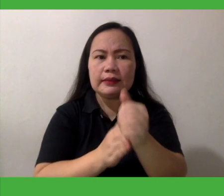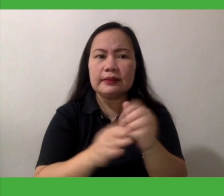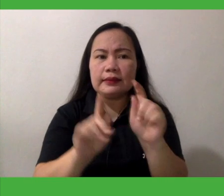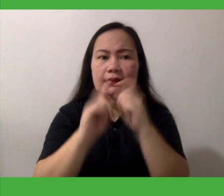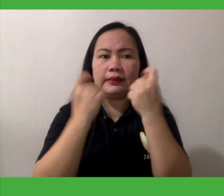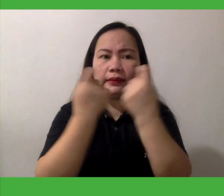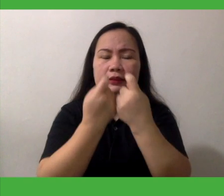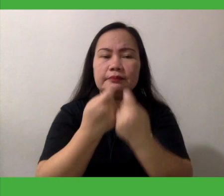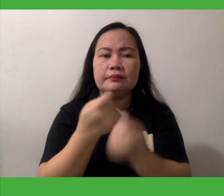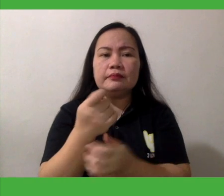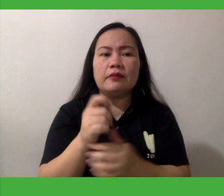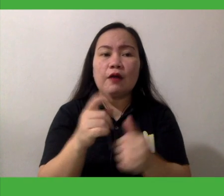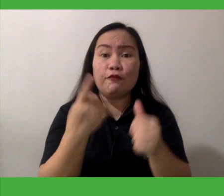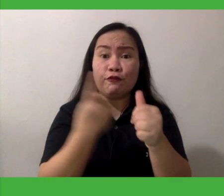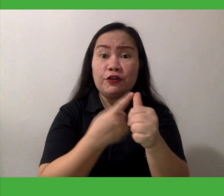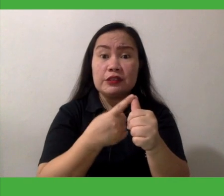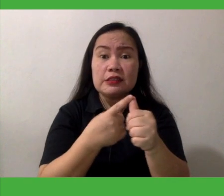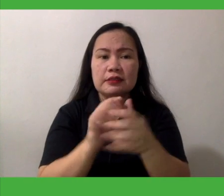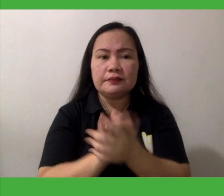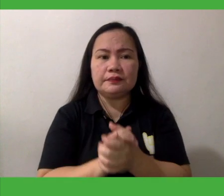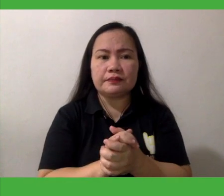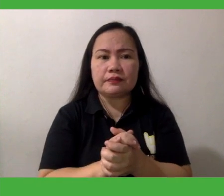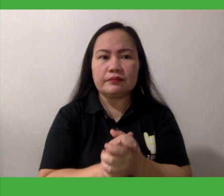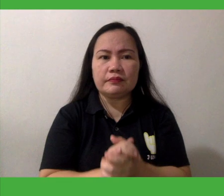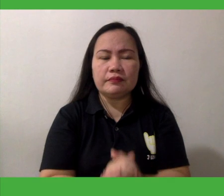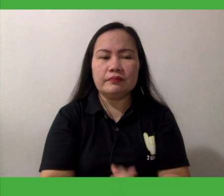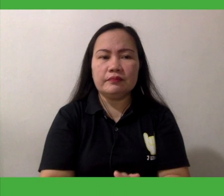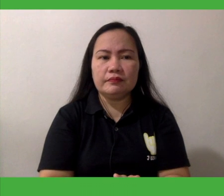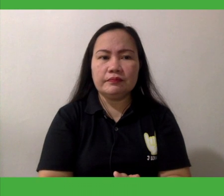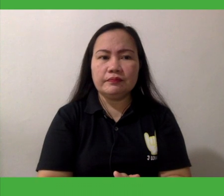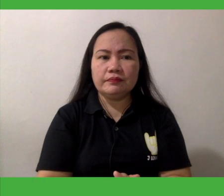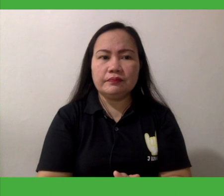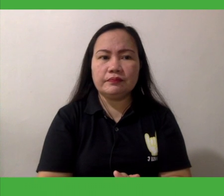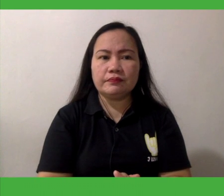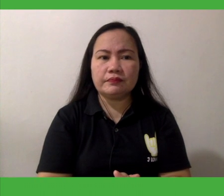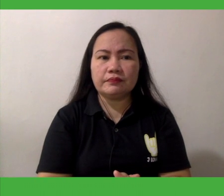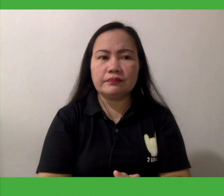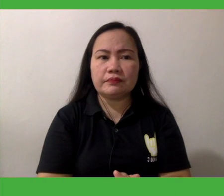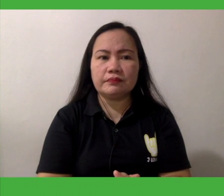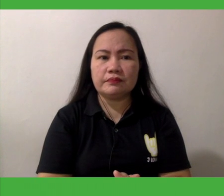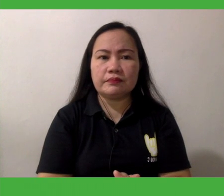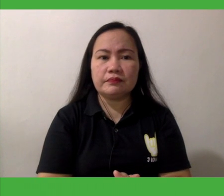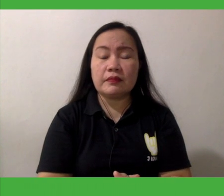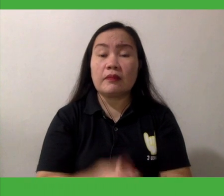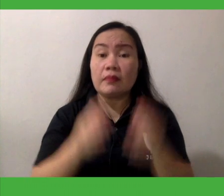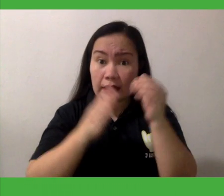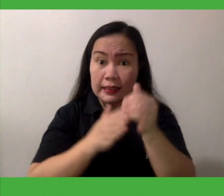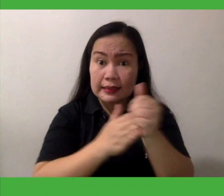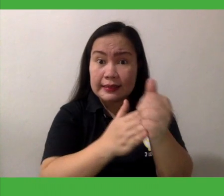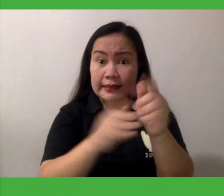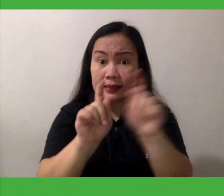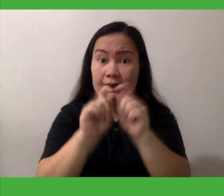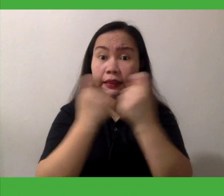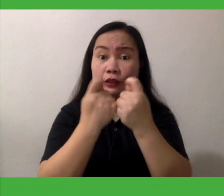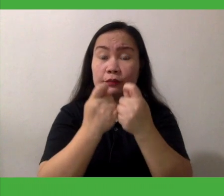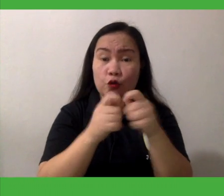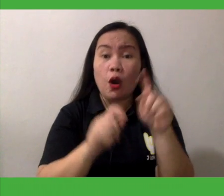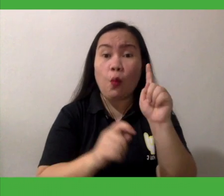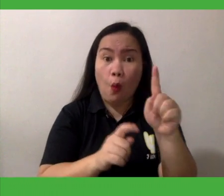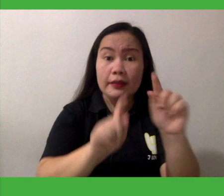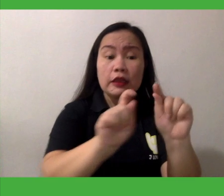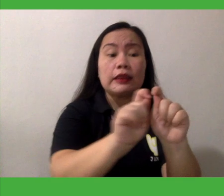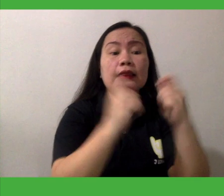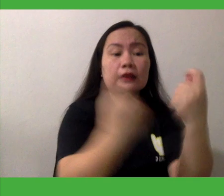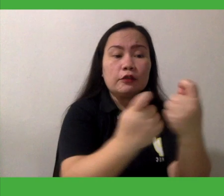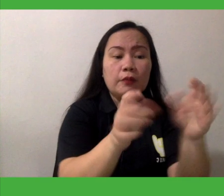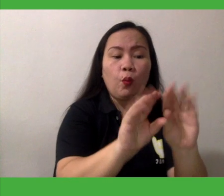po. Now, leading term. Ano yung nasa pinakaunang term? Kanina, leading coefficient. Yung number lang ang kinuha natin. Ngayon,